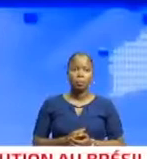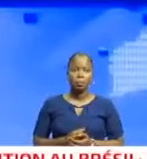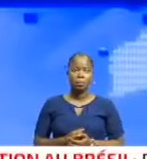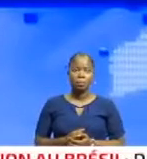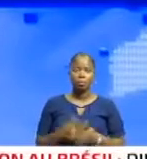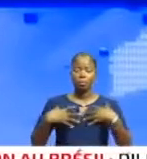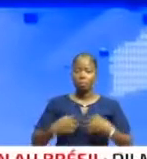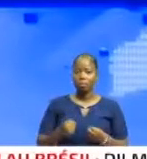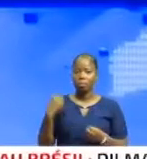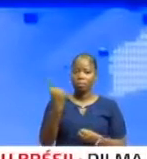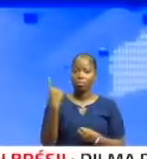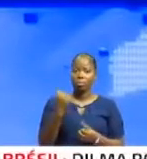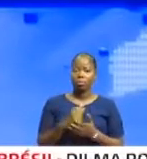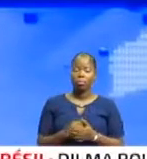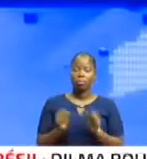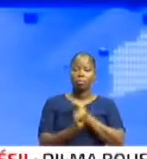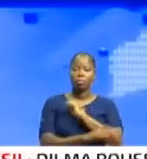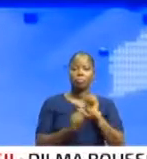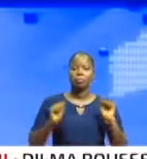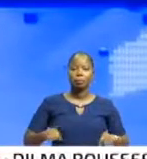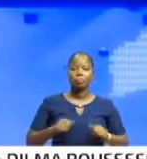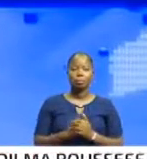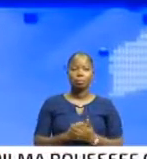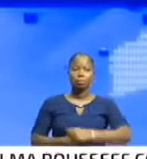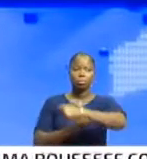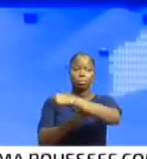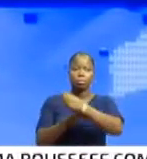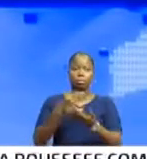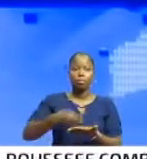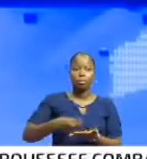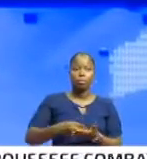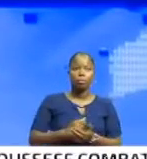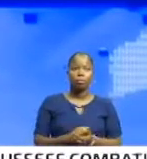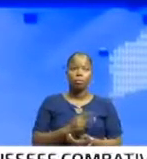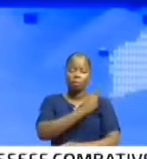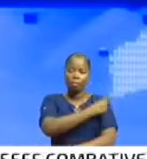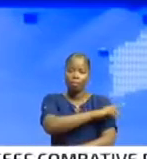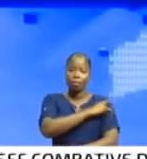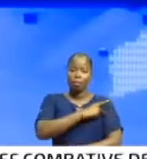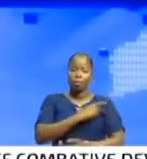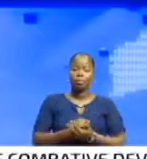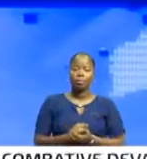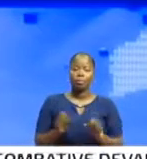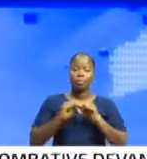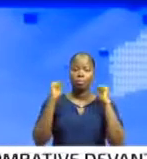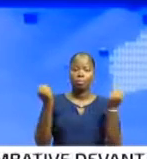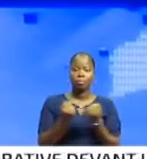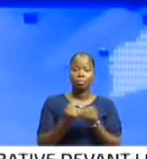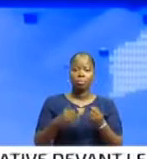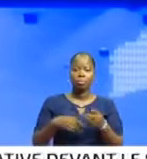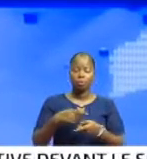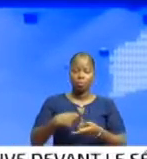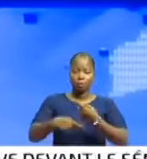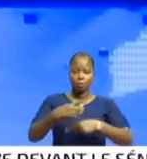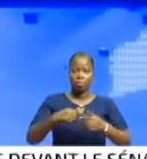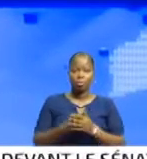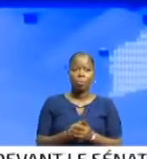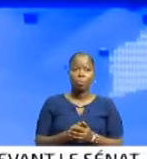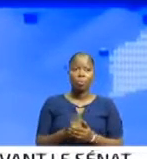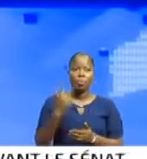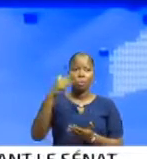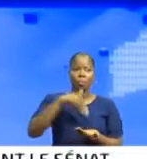le sénégal peut désormais compter sur l'appui financier de roche se pharmacie et diagnostics la structure vient d'aider que ces trois milliards de francs